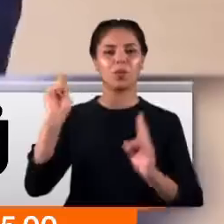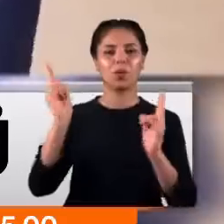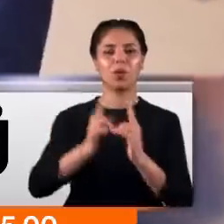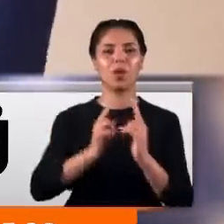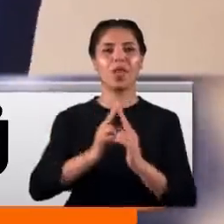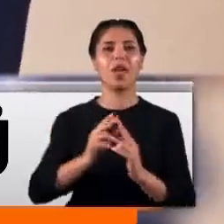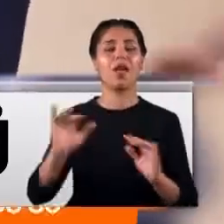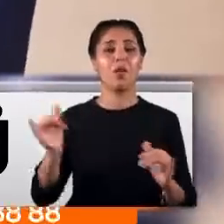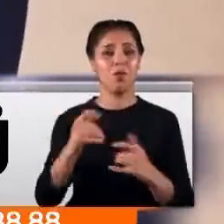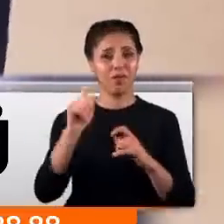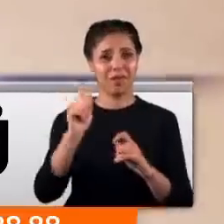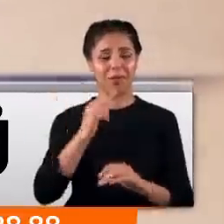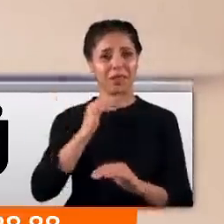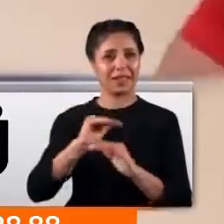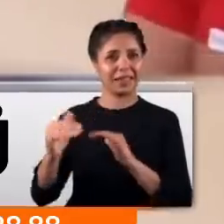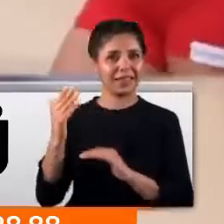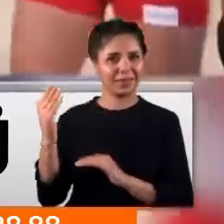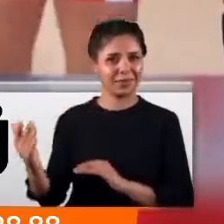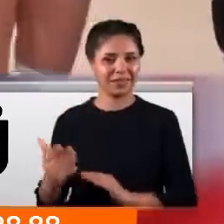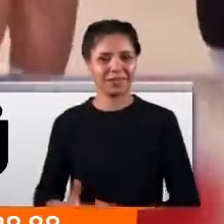şovu yapan kızlarımız